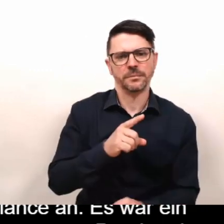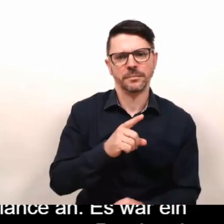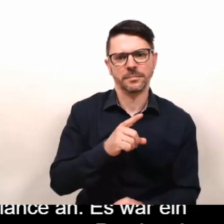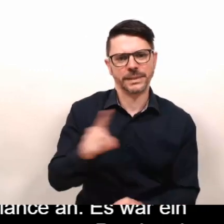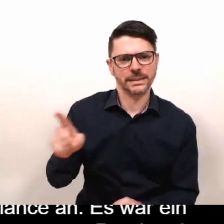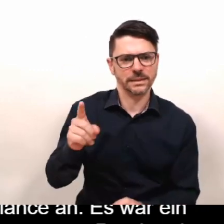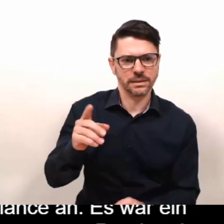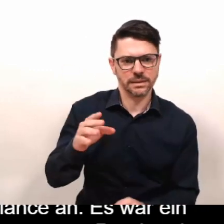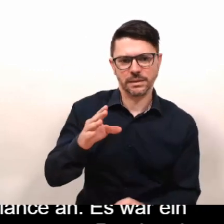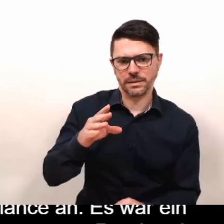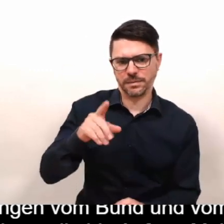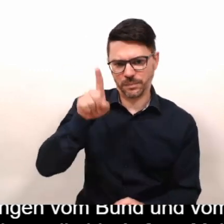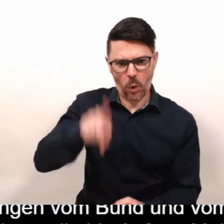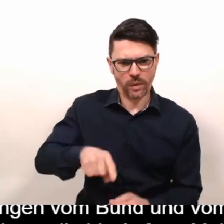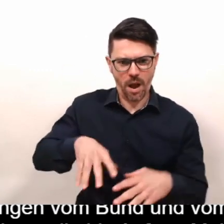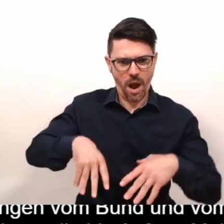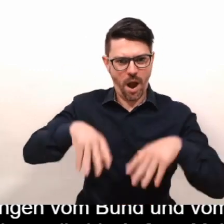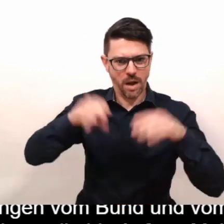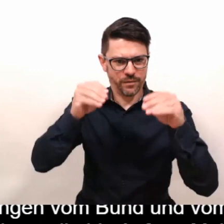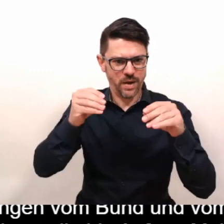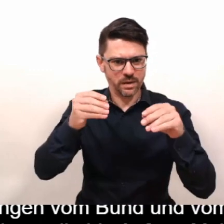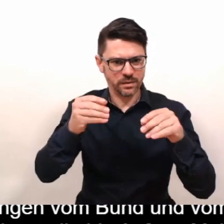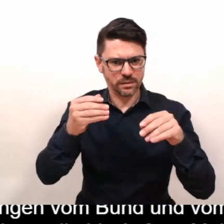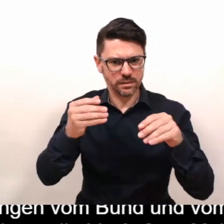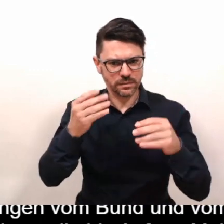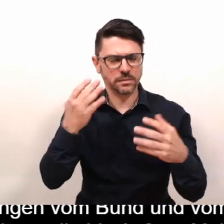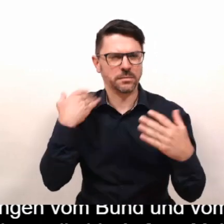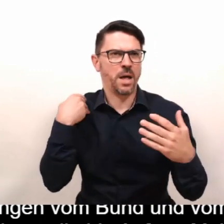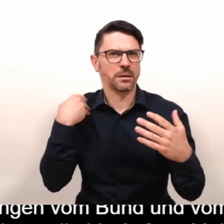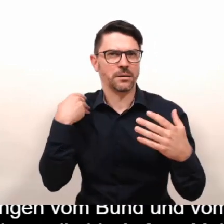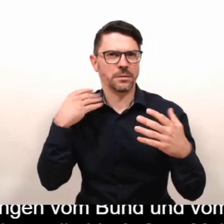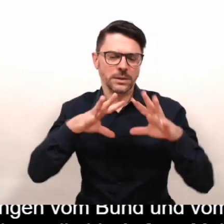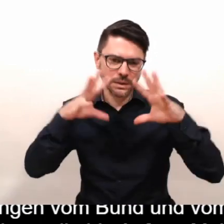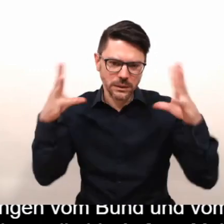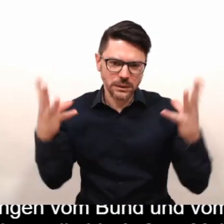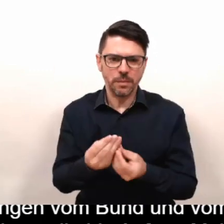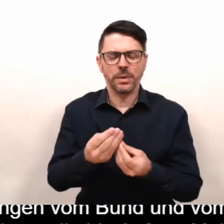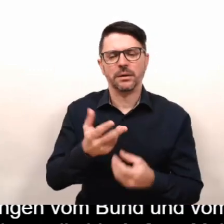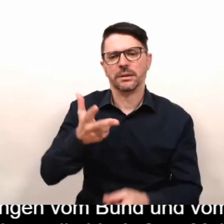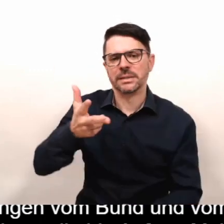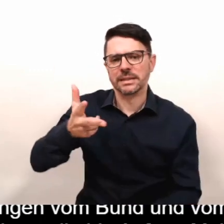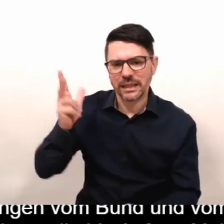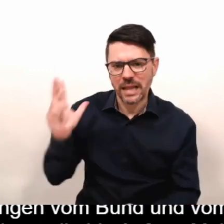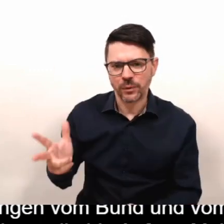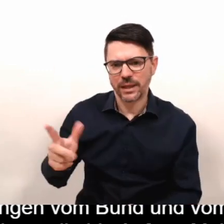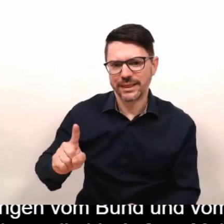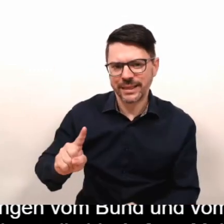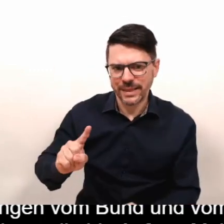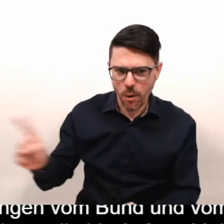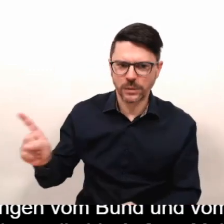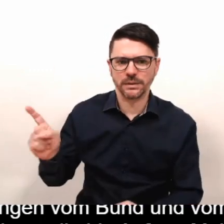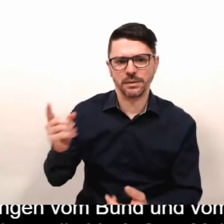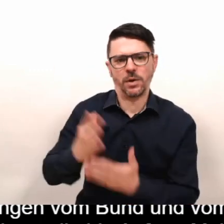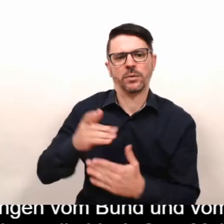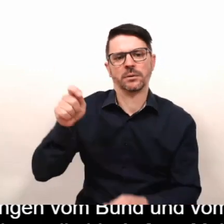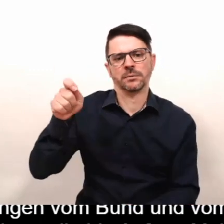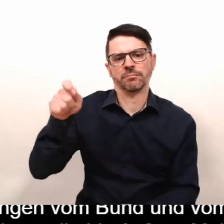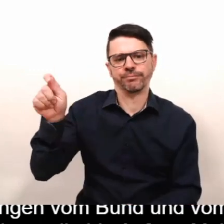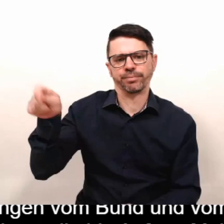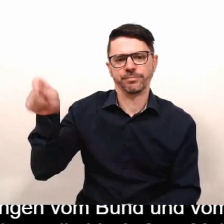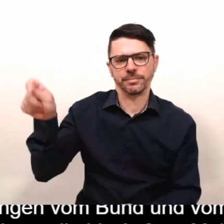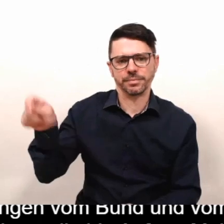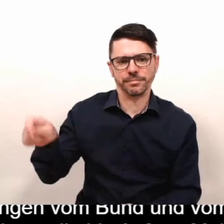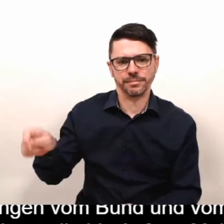an die 60.000 mussten zurückgewiesen werden, weil sie eben nicht korrekt ausgefüllt waren. Oder weil sie von